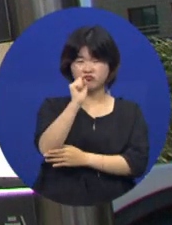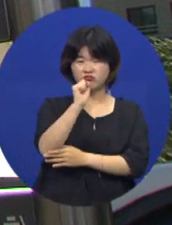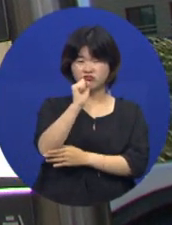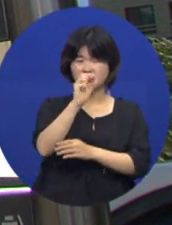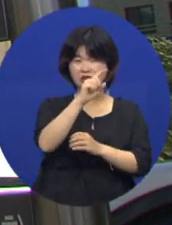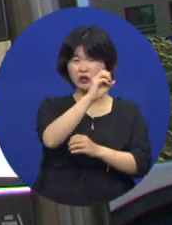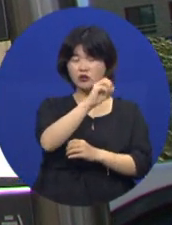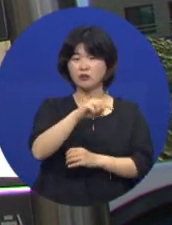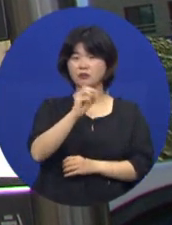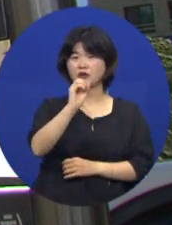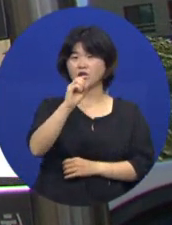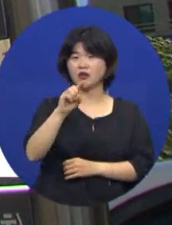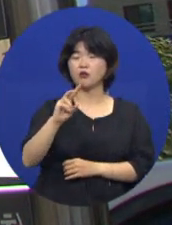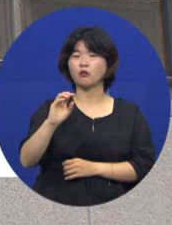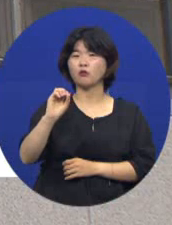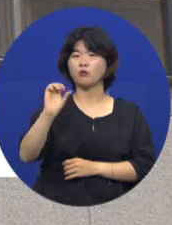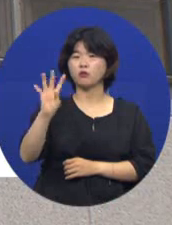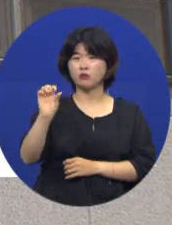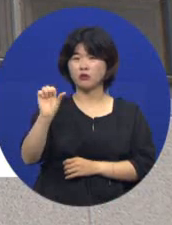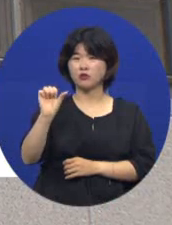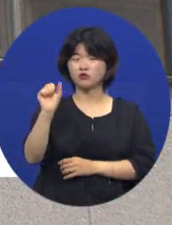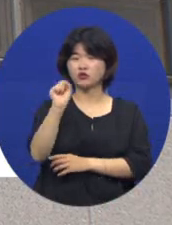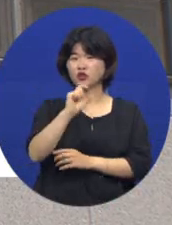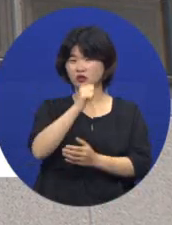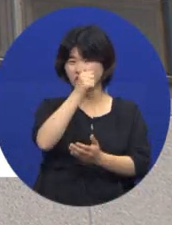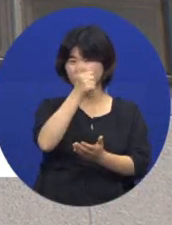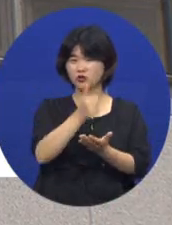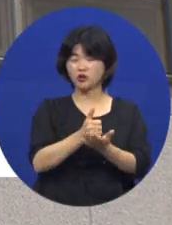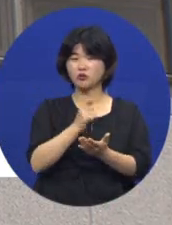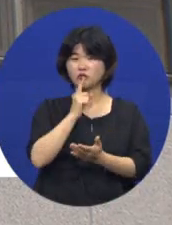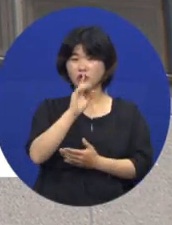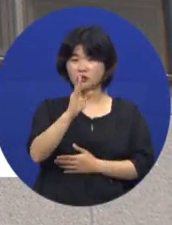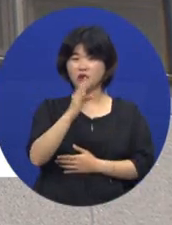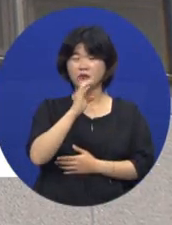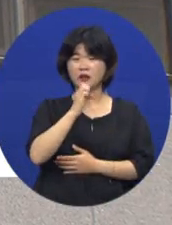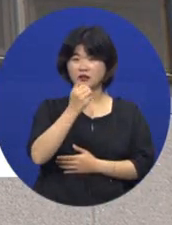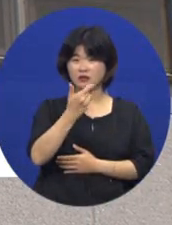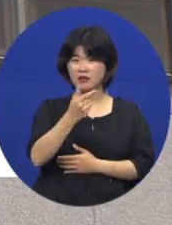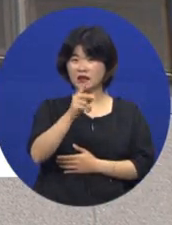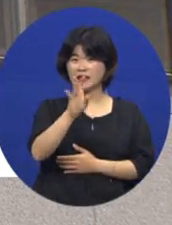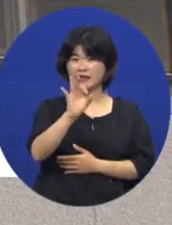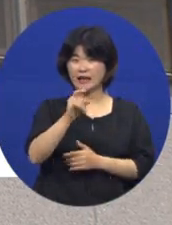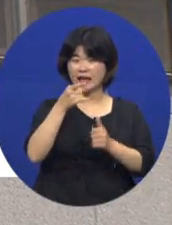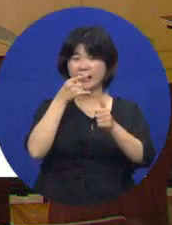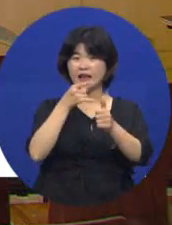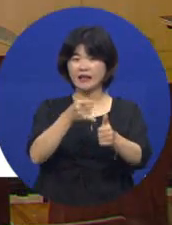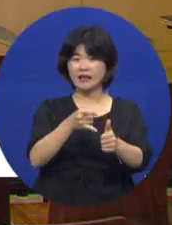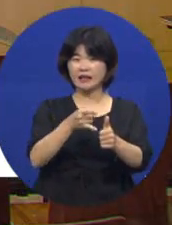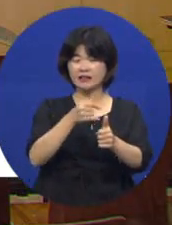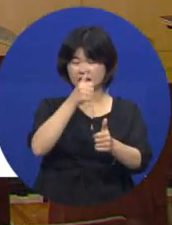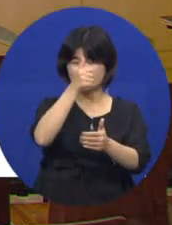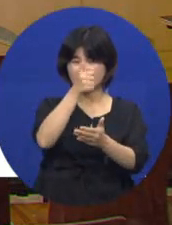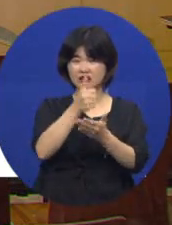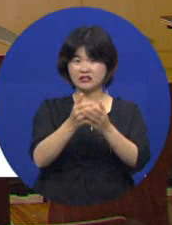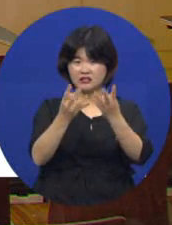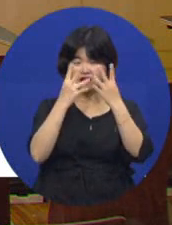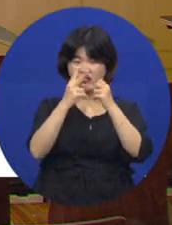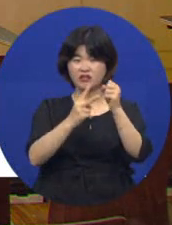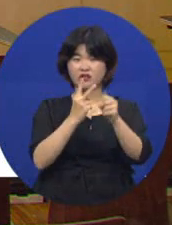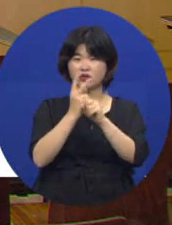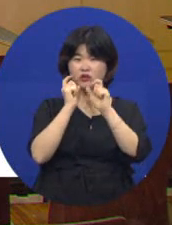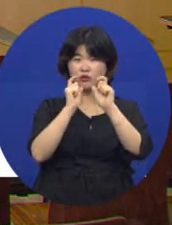0.10 5% 인 상태로 운전을 한 혐의로 기소된 46살 양 모 씨에게 징역 2년을